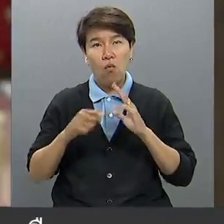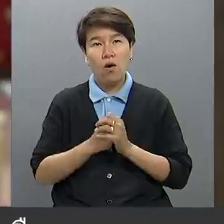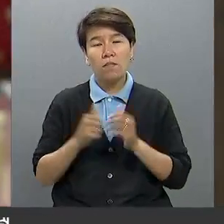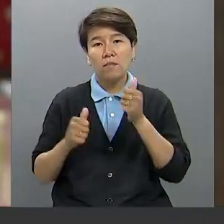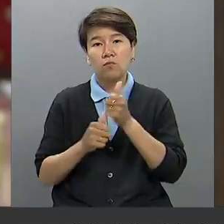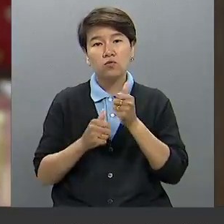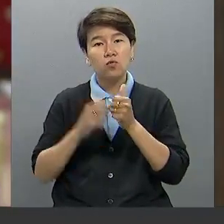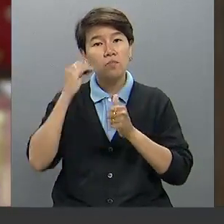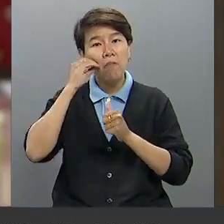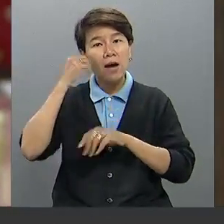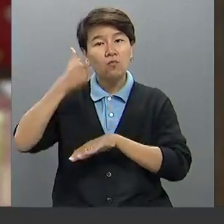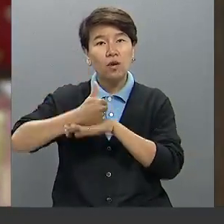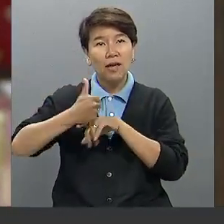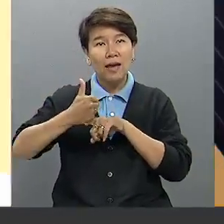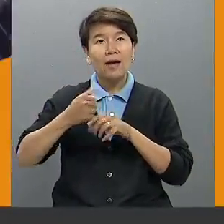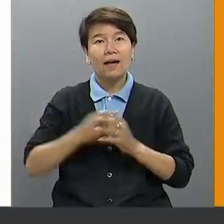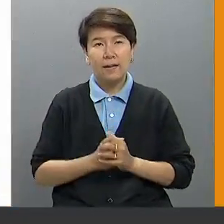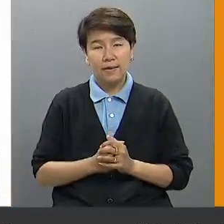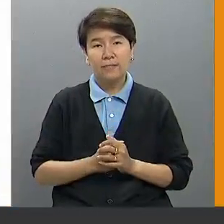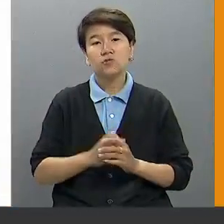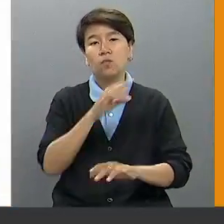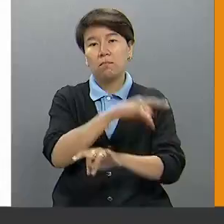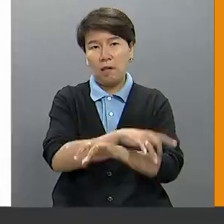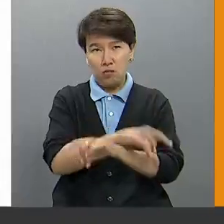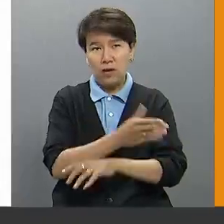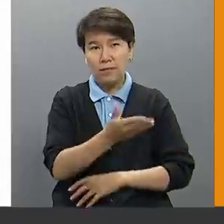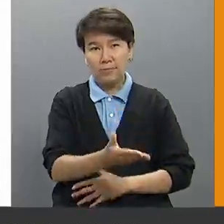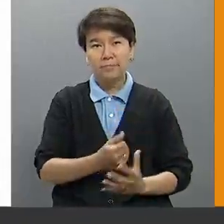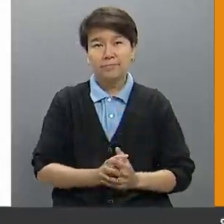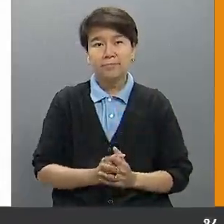งบ้านลาดจังหวัดเพชรบุรีครับ